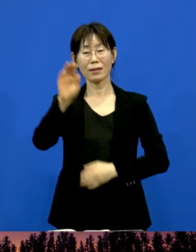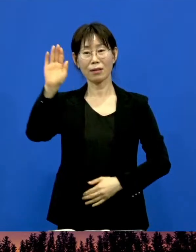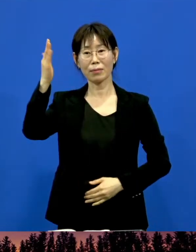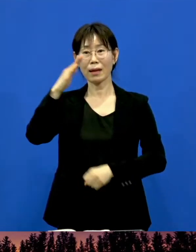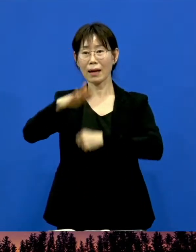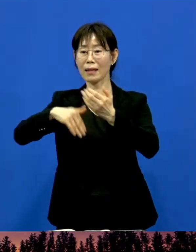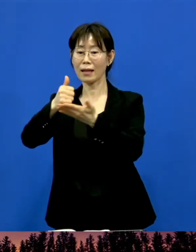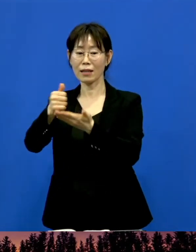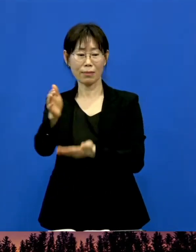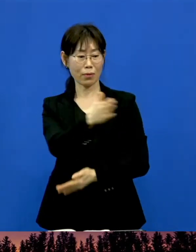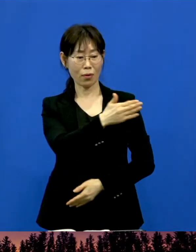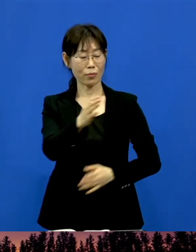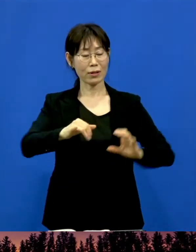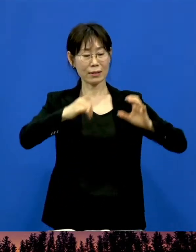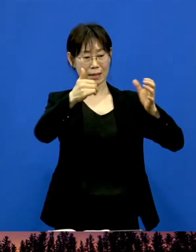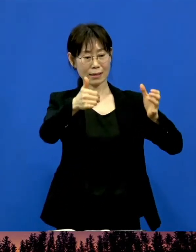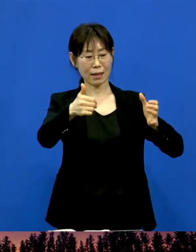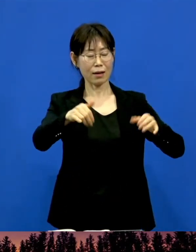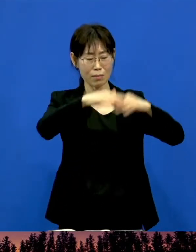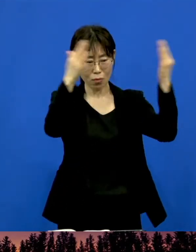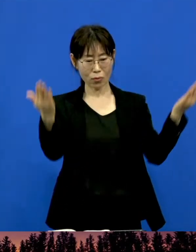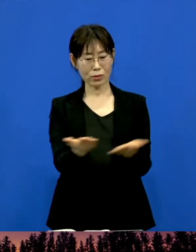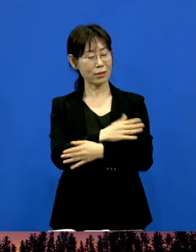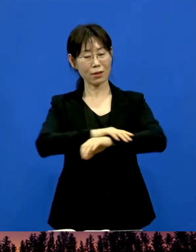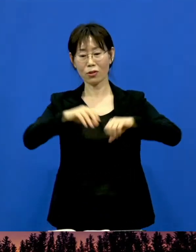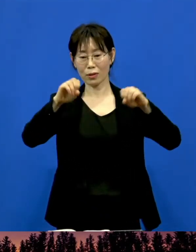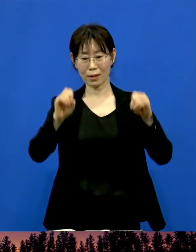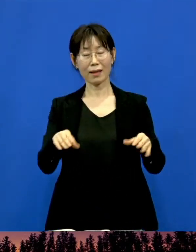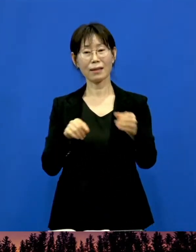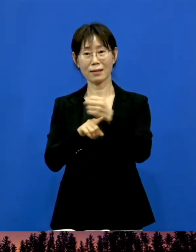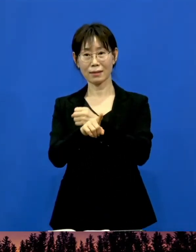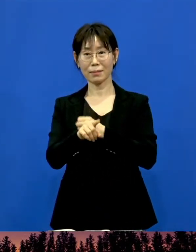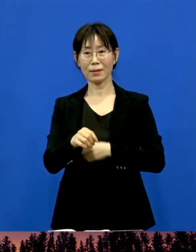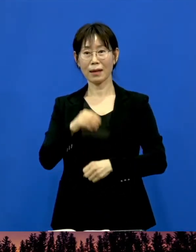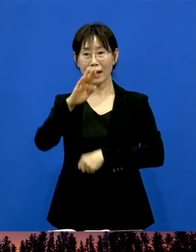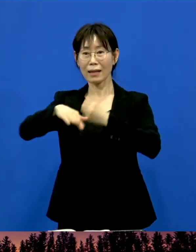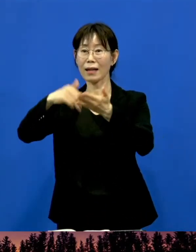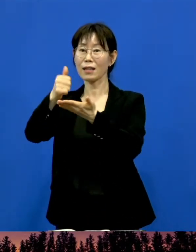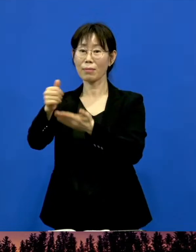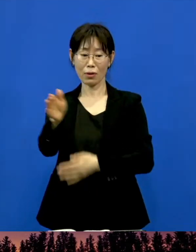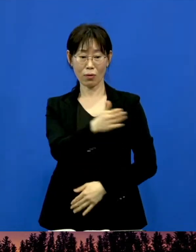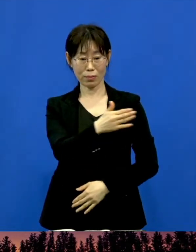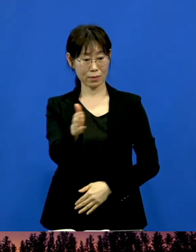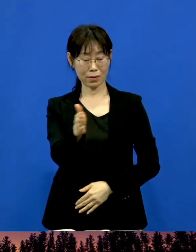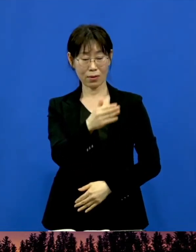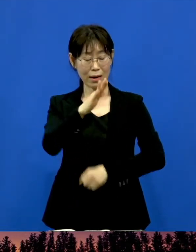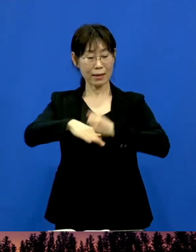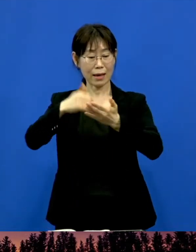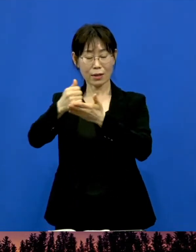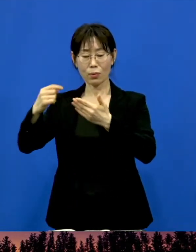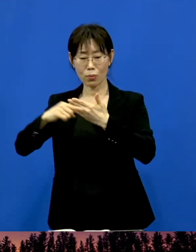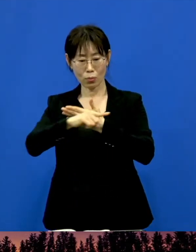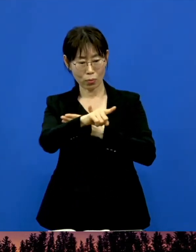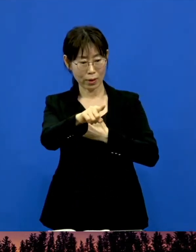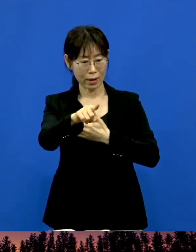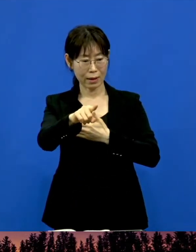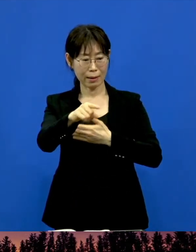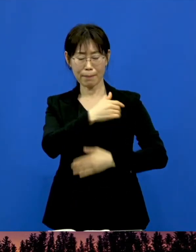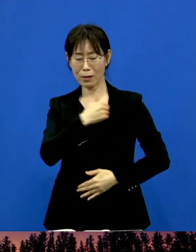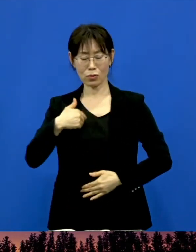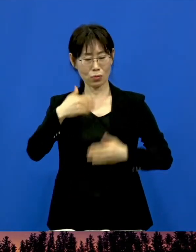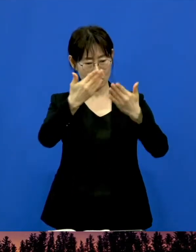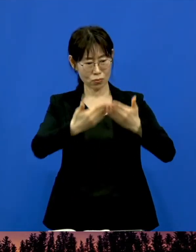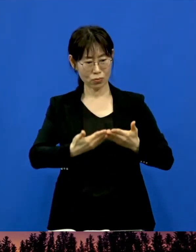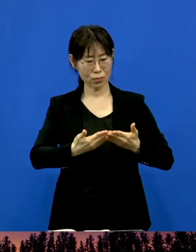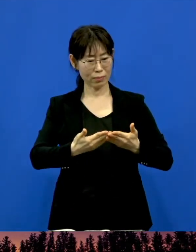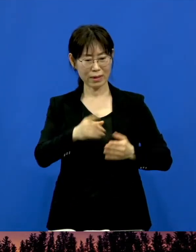하나님이 없는 세상의 모든 것은 헛되다. 하나님이 없는 상태에서 하나님을 제외하고 만족할 수 있는 것은 아무것도